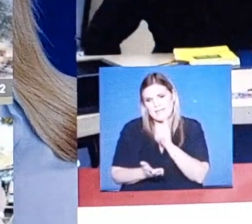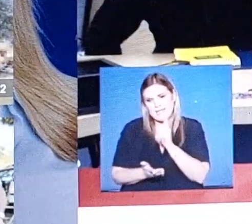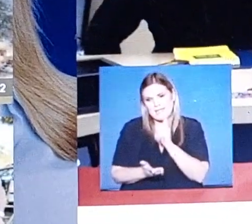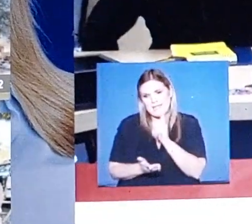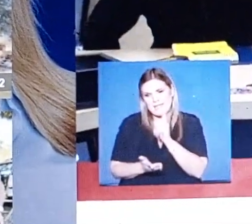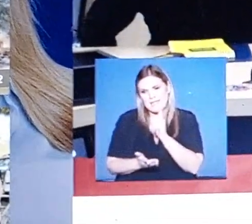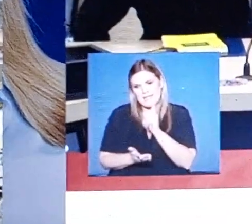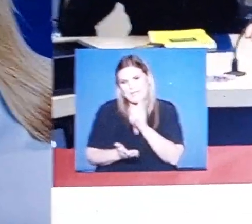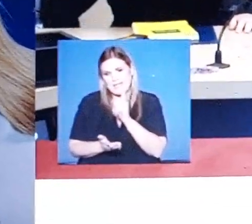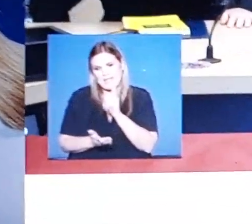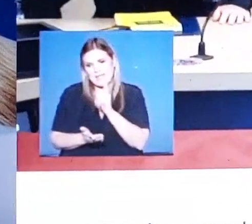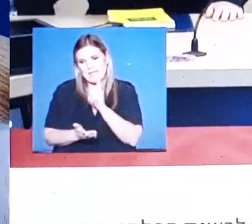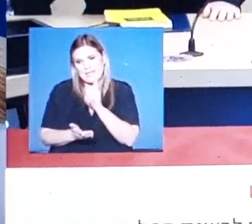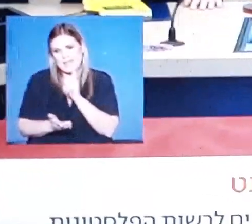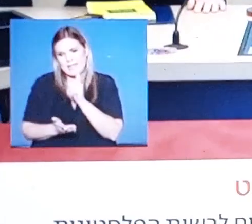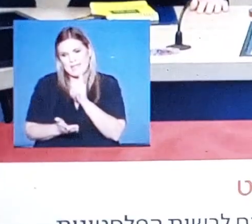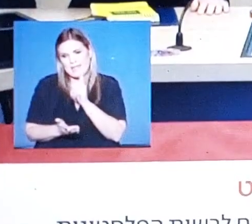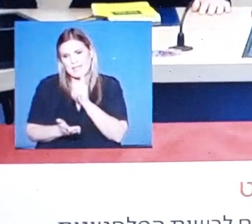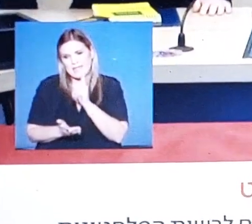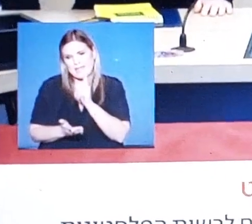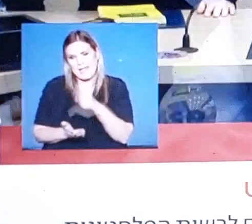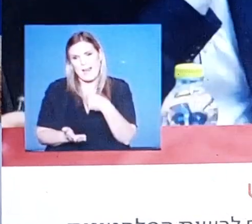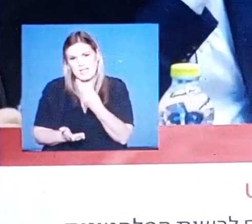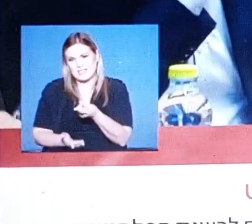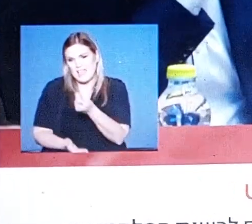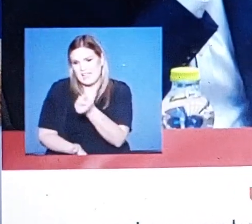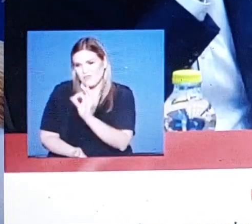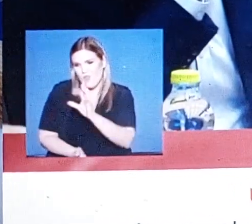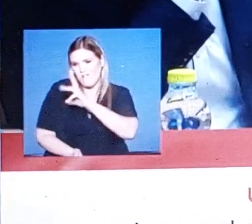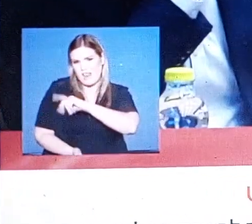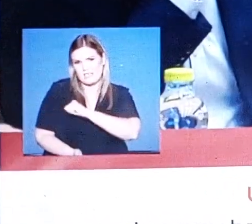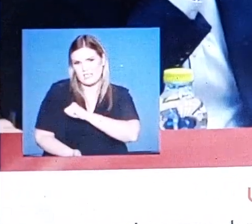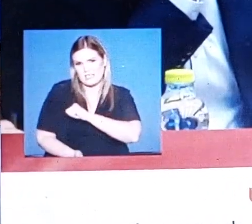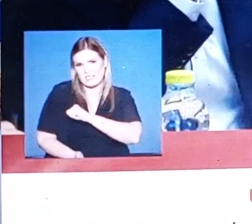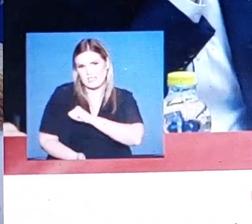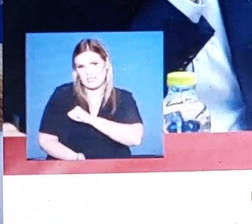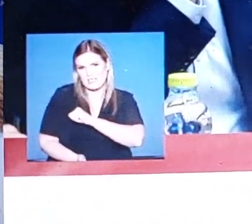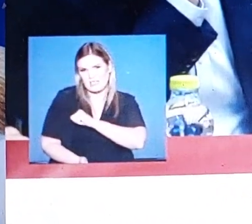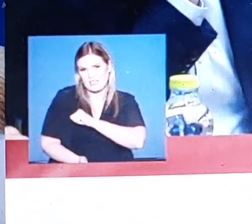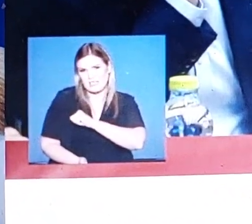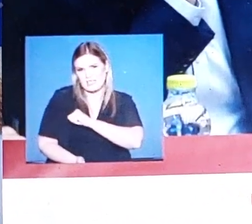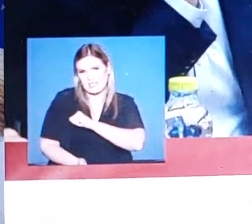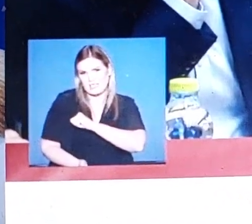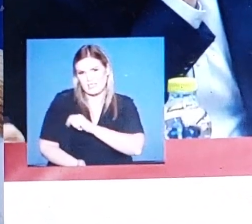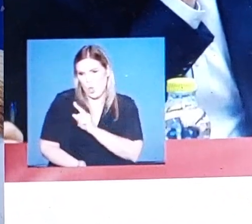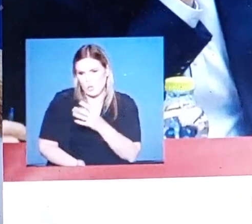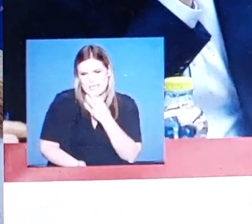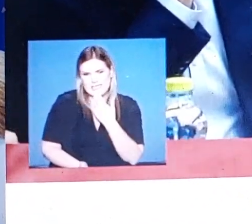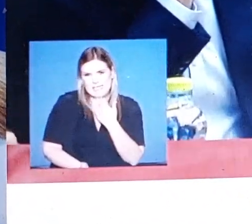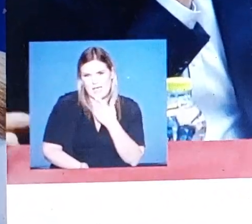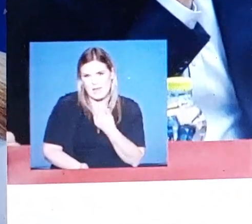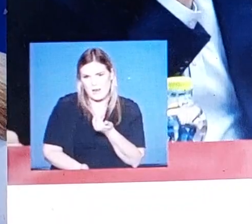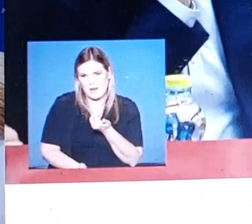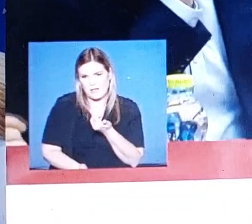Et il faut dire clairement que c'est de l'argent palestinien. Ce n'est pas de l'argent israélien.